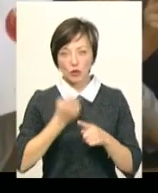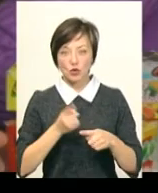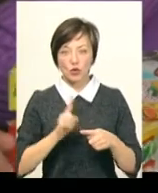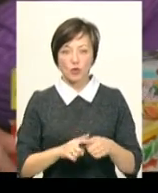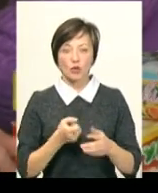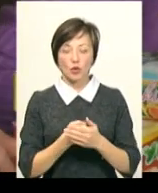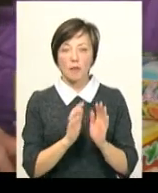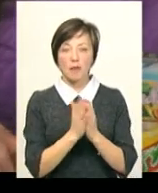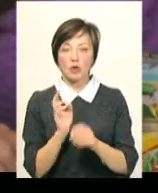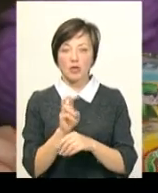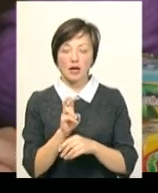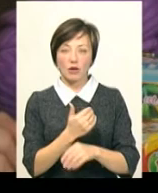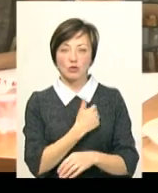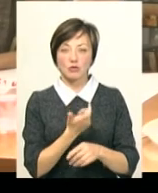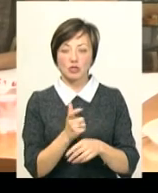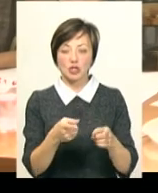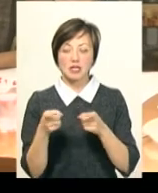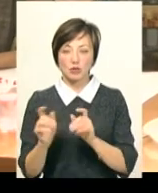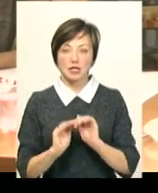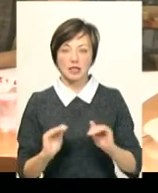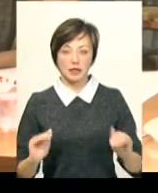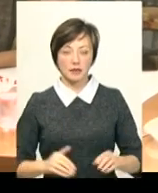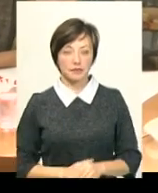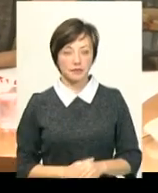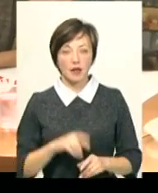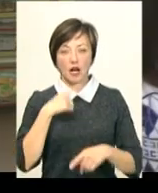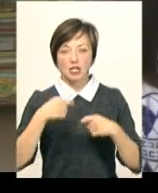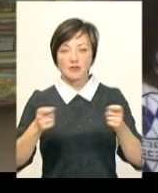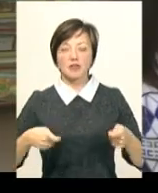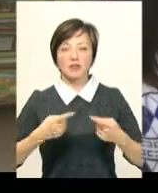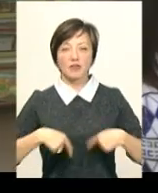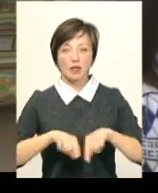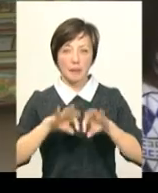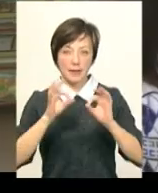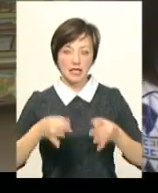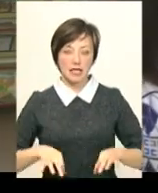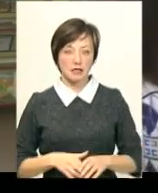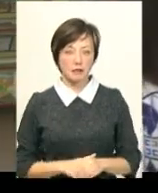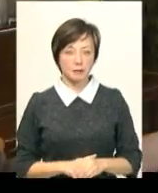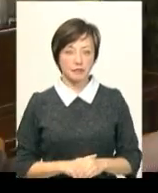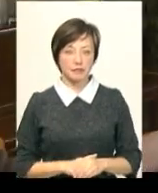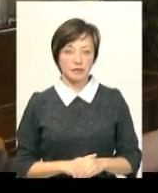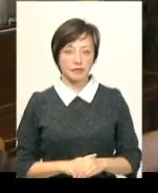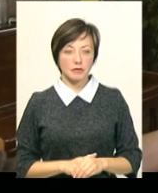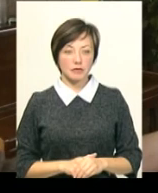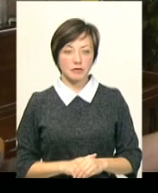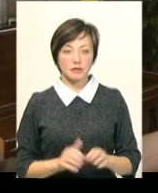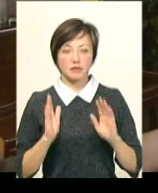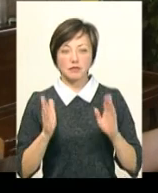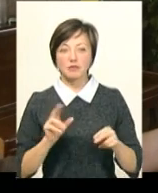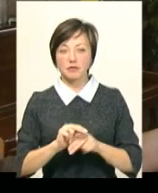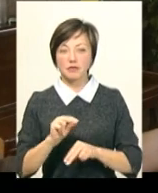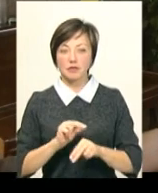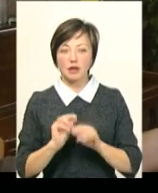до бібліотеки хочуть залучити більше відвідувачів, каже завідуюча відділу мистецтв Наталія Мельченко. Будемо навчати дітей